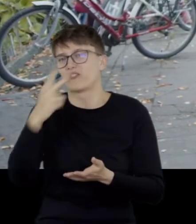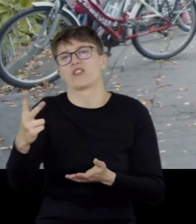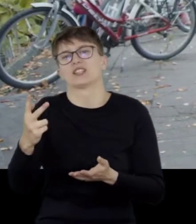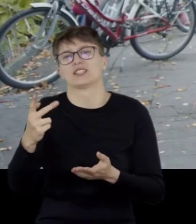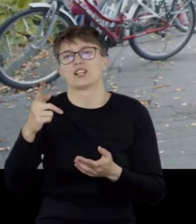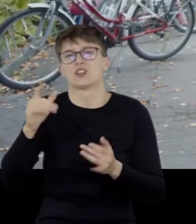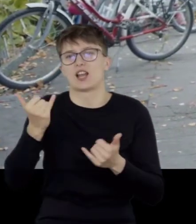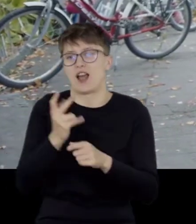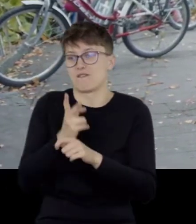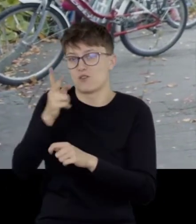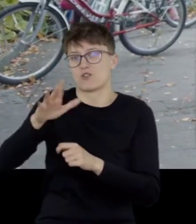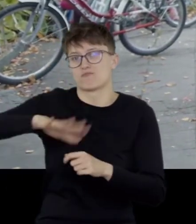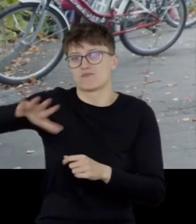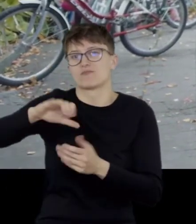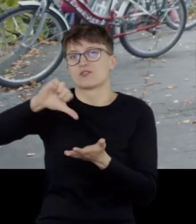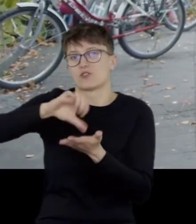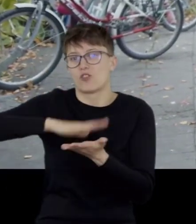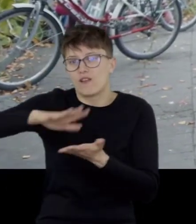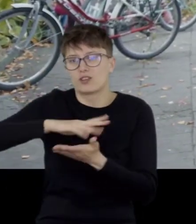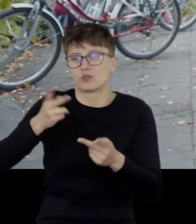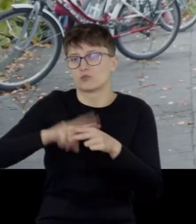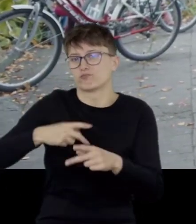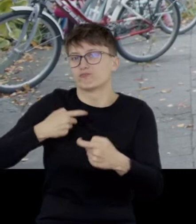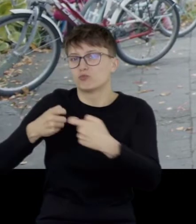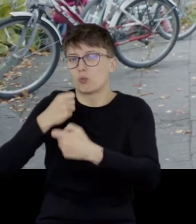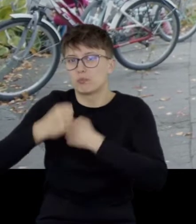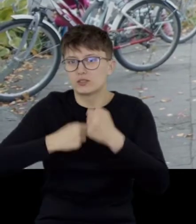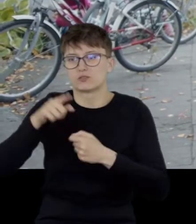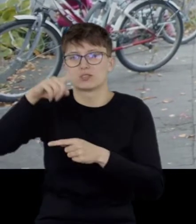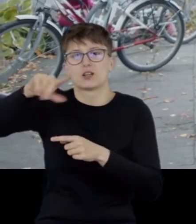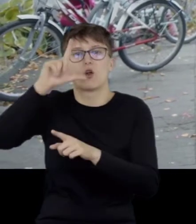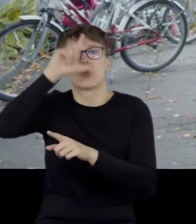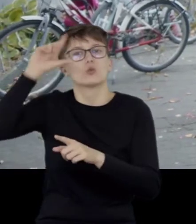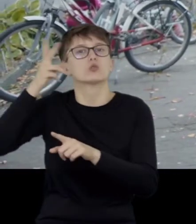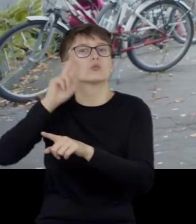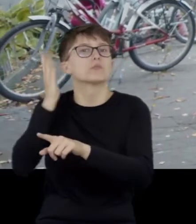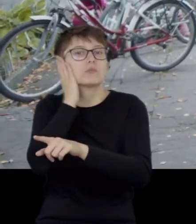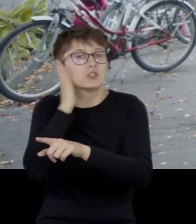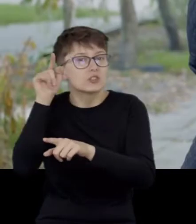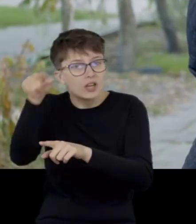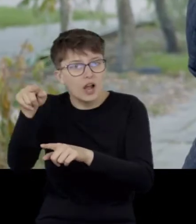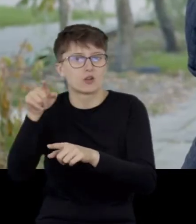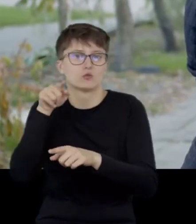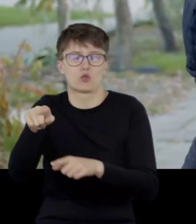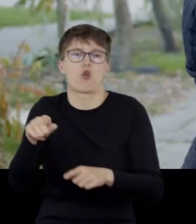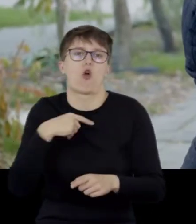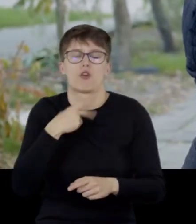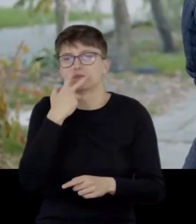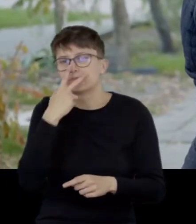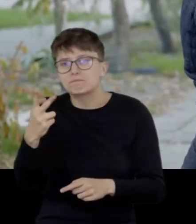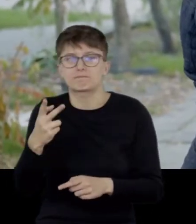już widzę to, że jak wchodzimy na dane środowisko, z którym współpracowałyśmy i tam zamieszkują te osoby, to